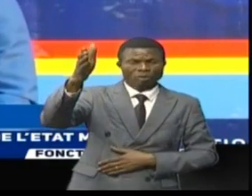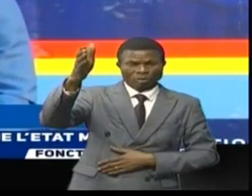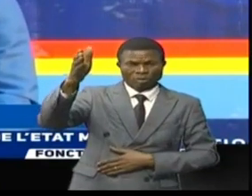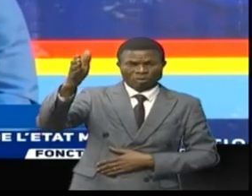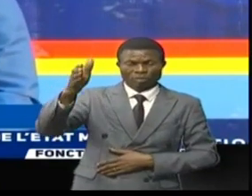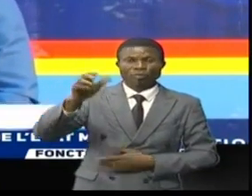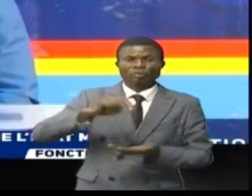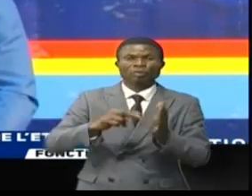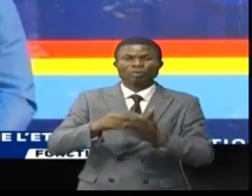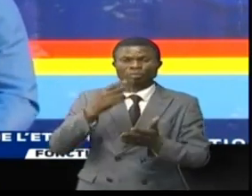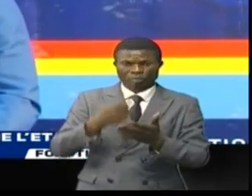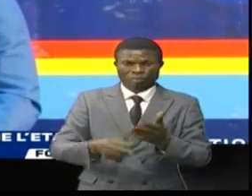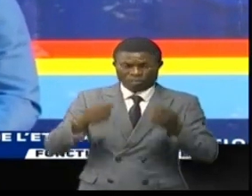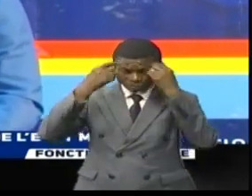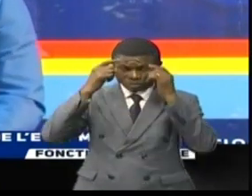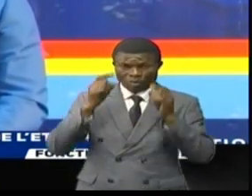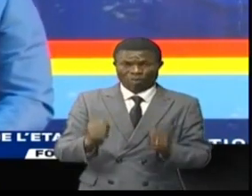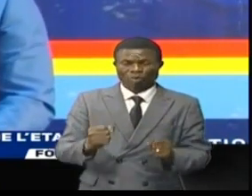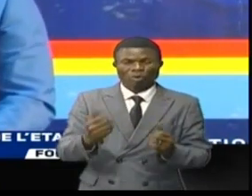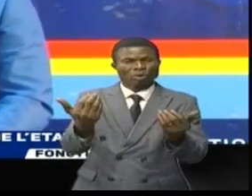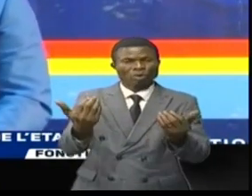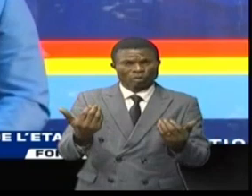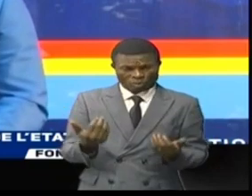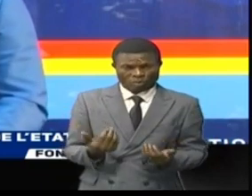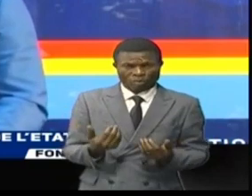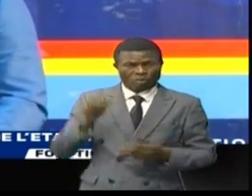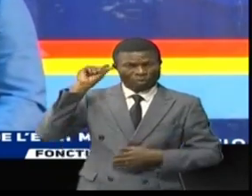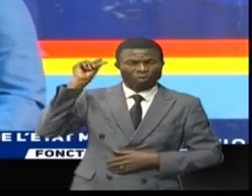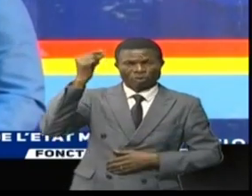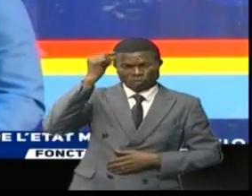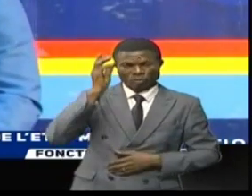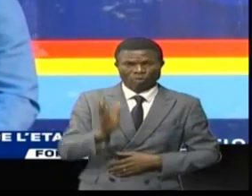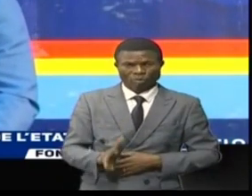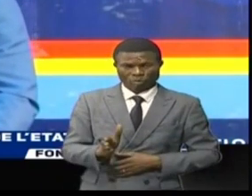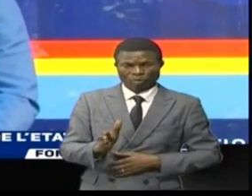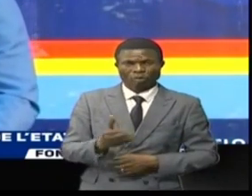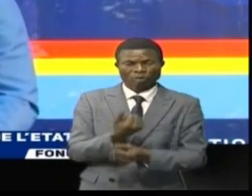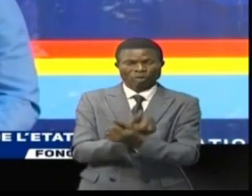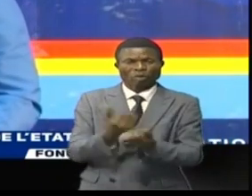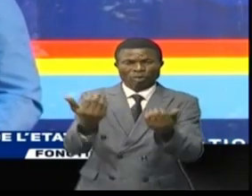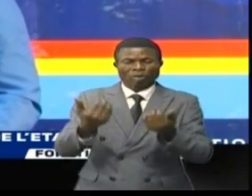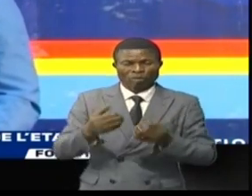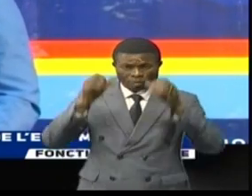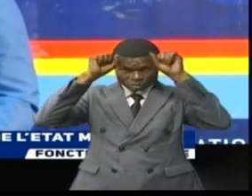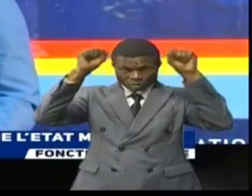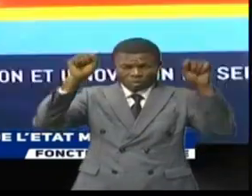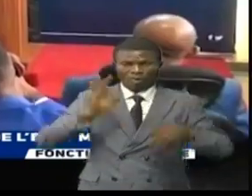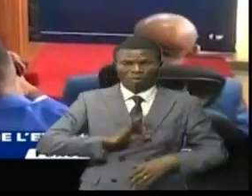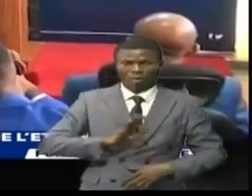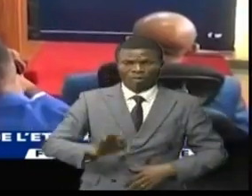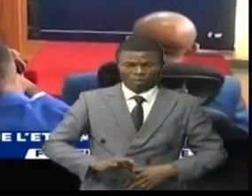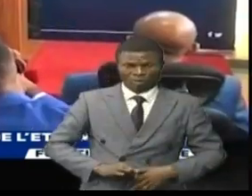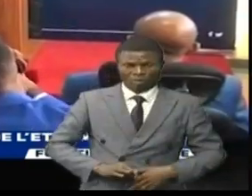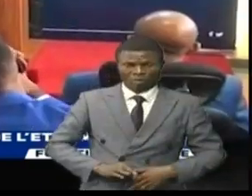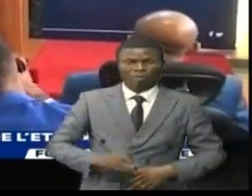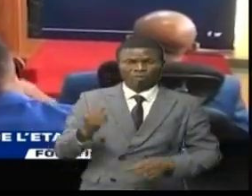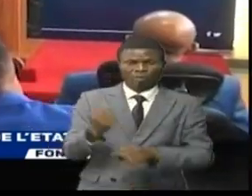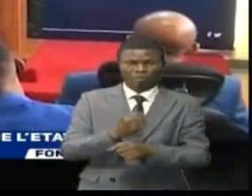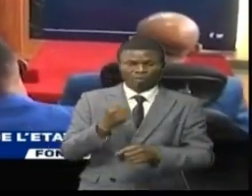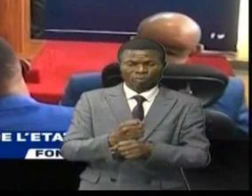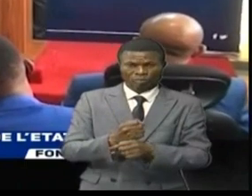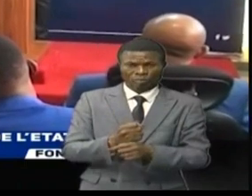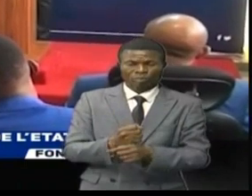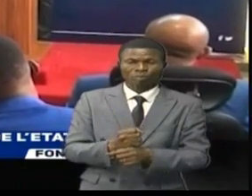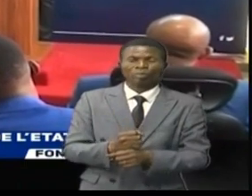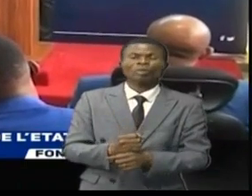dire la détermination, la volonté du gouvernement, suivant la volonté du président de la République. Le processus de mise à la